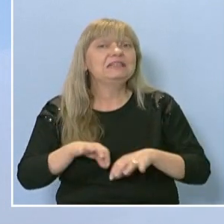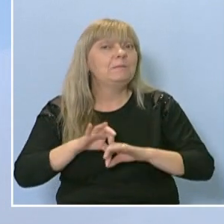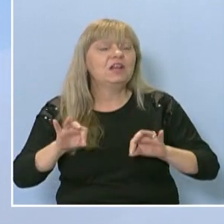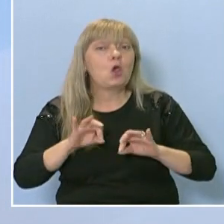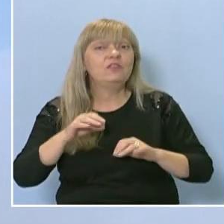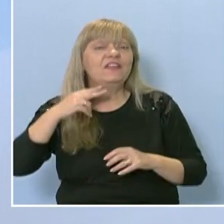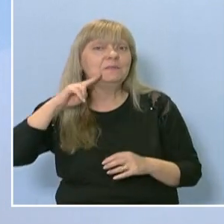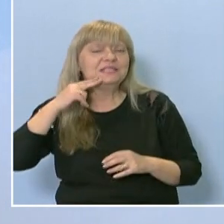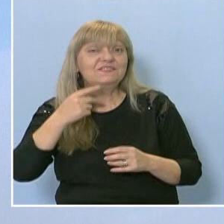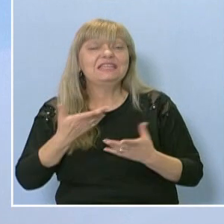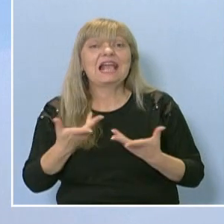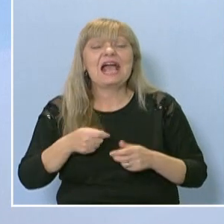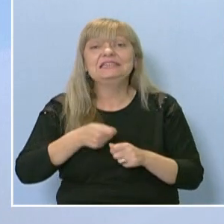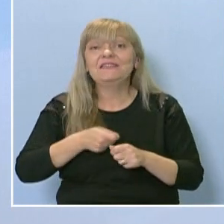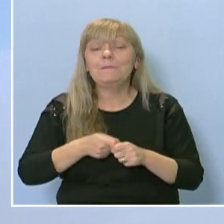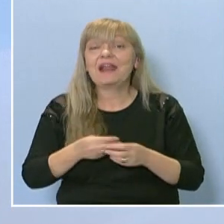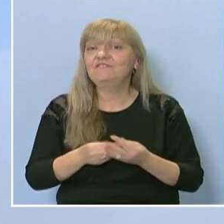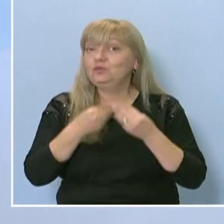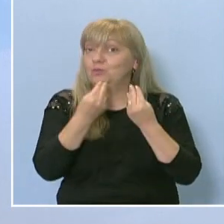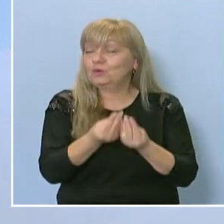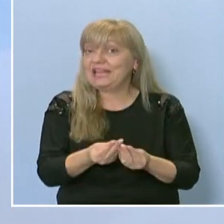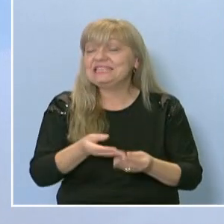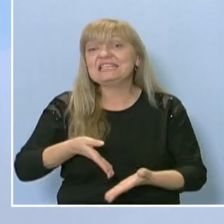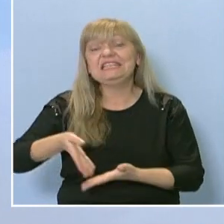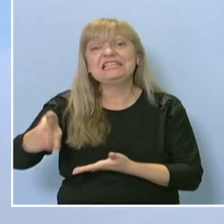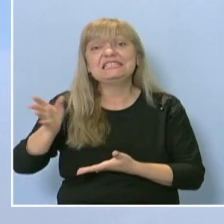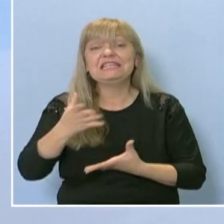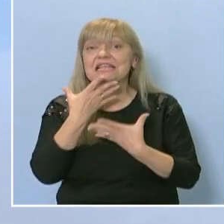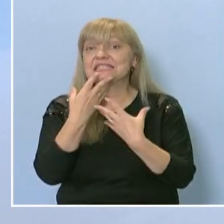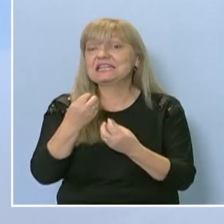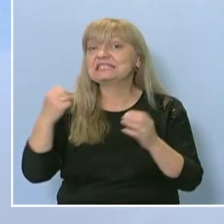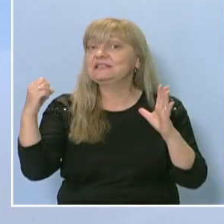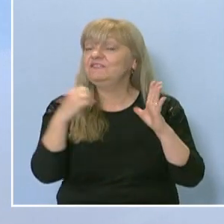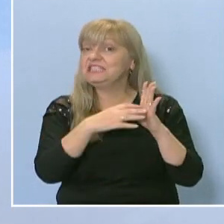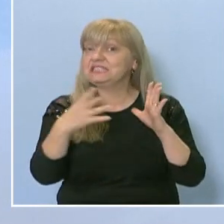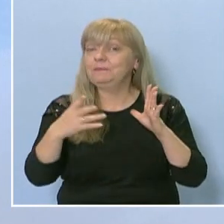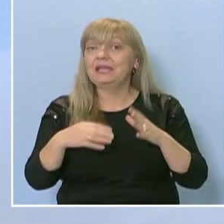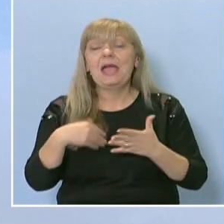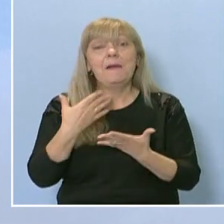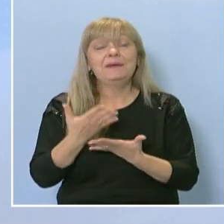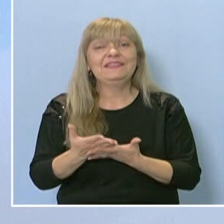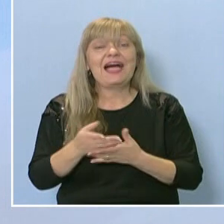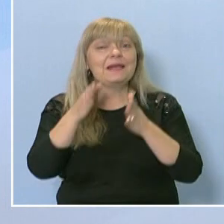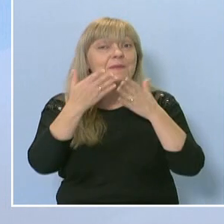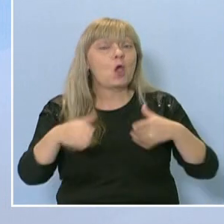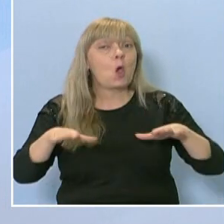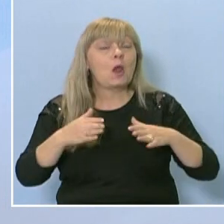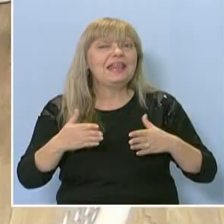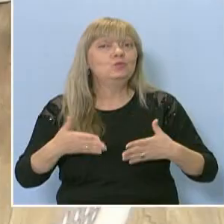направят подаръци и да си тръгнат с красиви снимки. Предлагаме ви доза коледно настроение с варненските